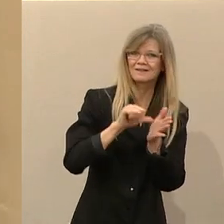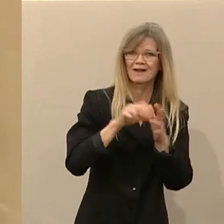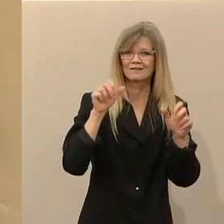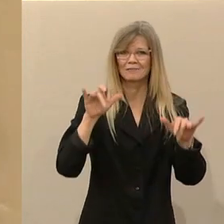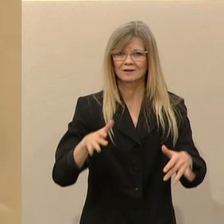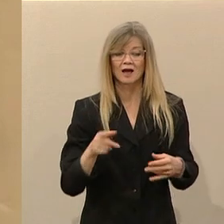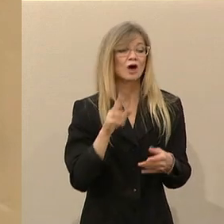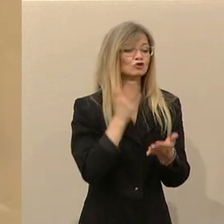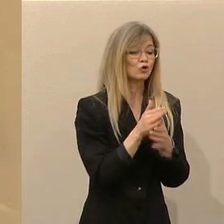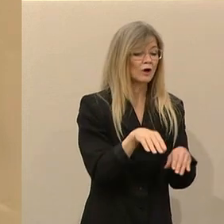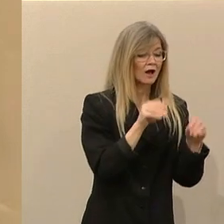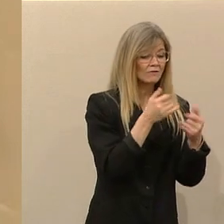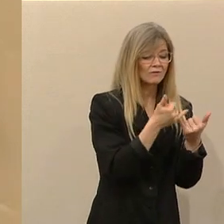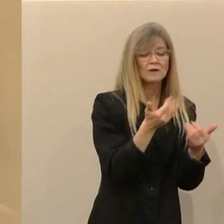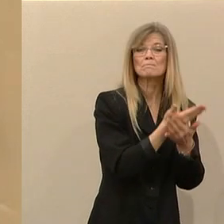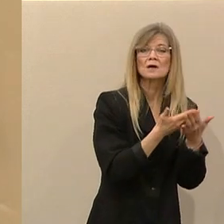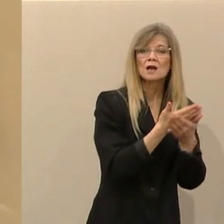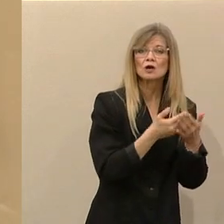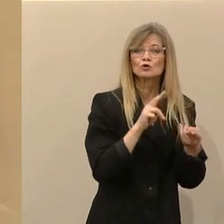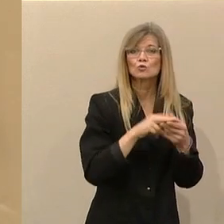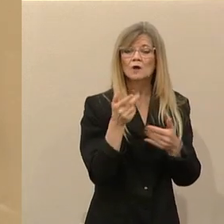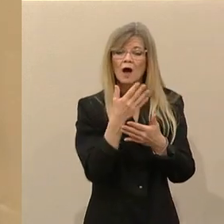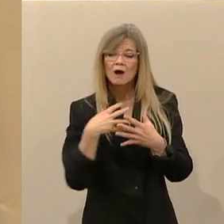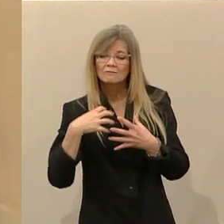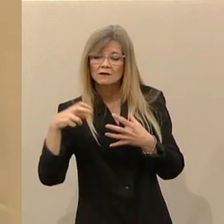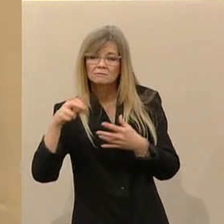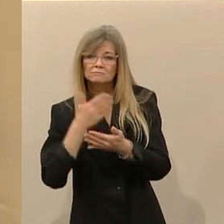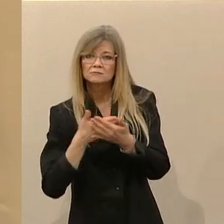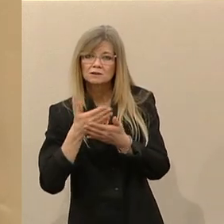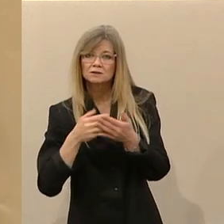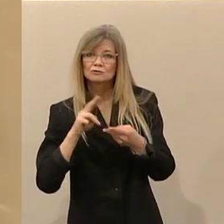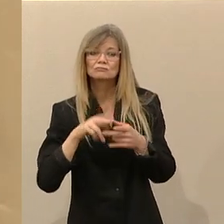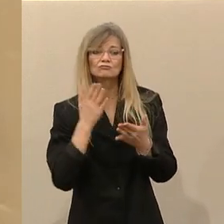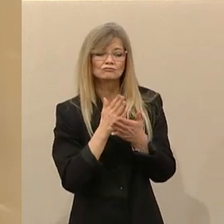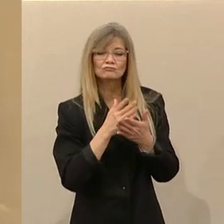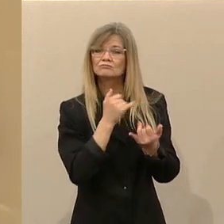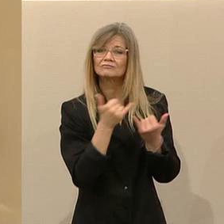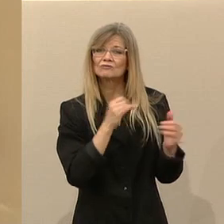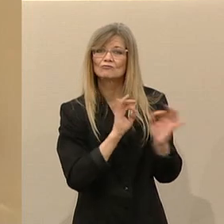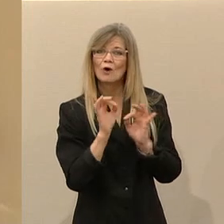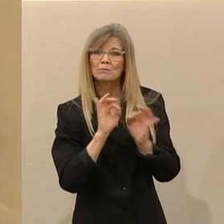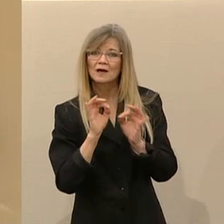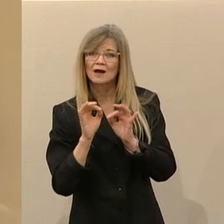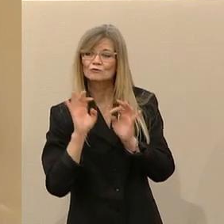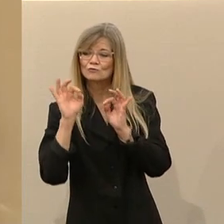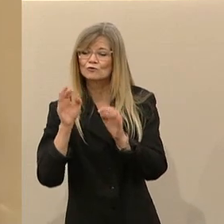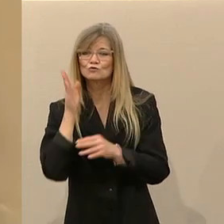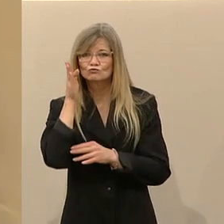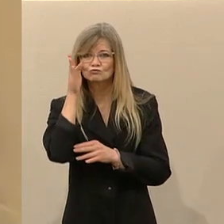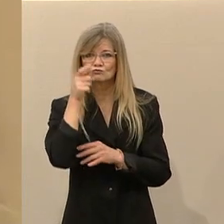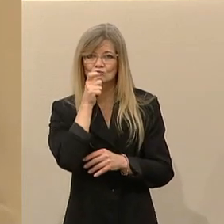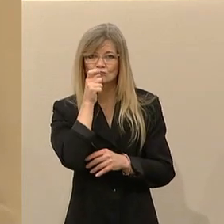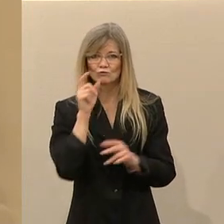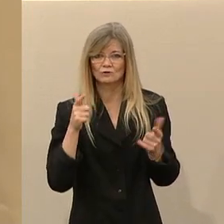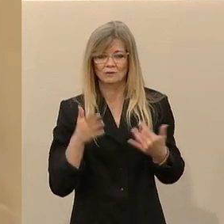Erlernen von Kompetenzen und Fertigkeiten bereiten uns auf das spätere Berufsleben vor. Interessen und Stärken zeigen sich schon in